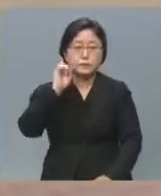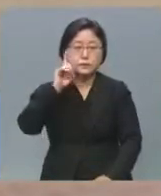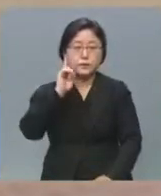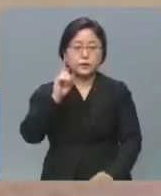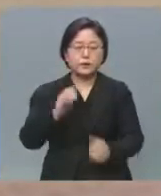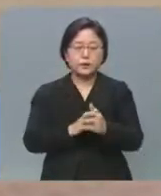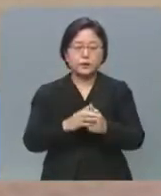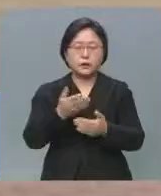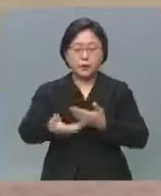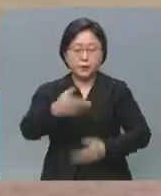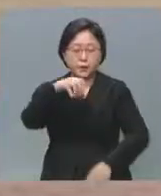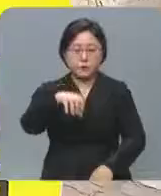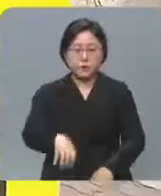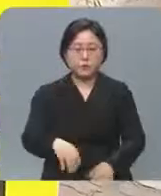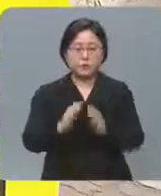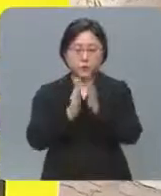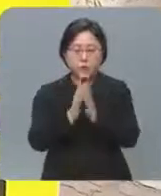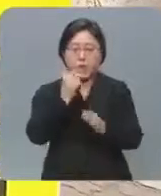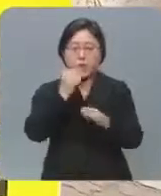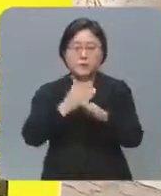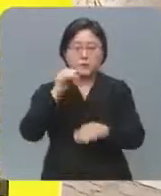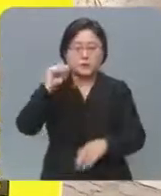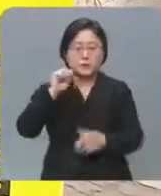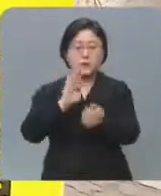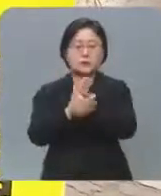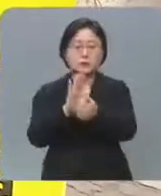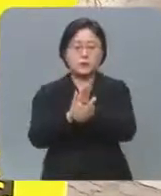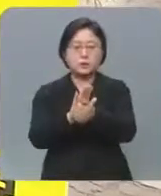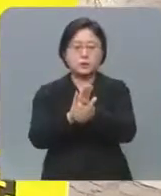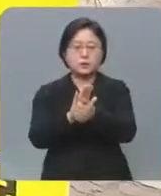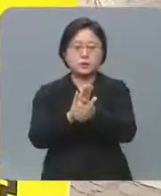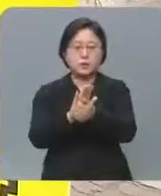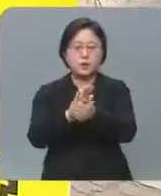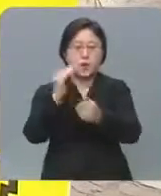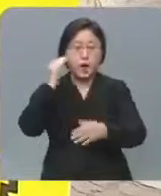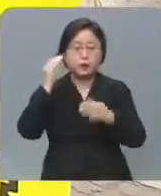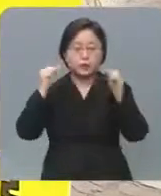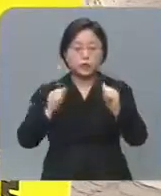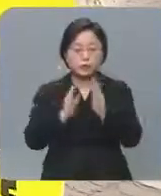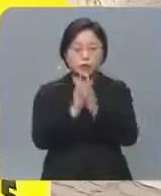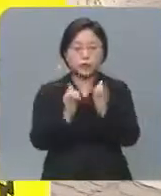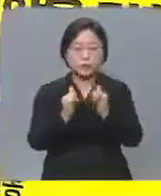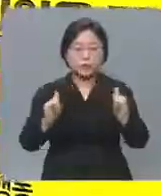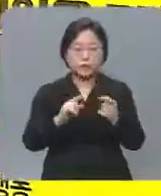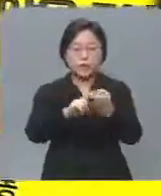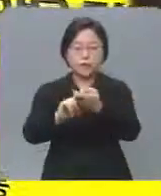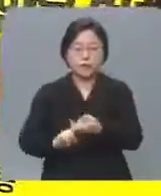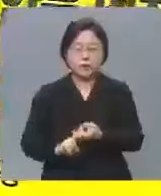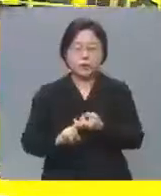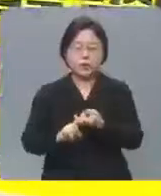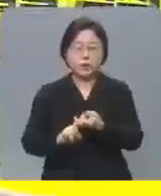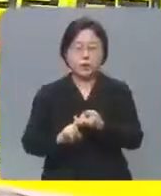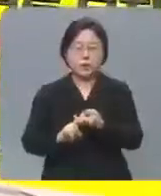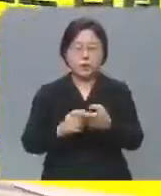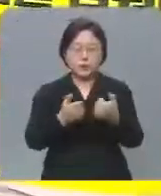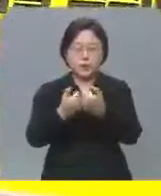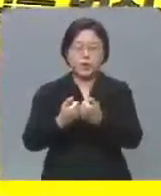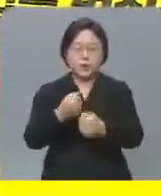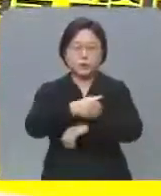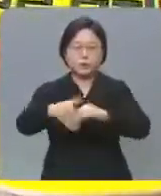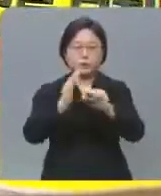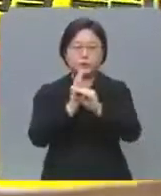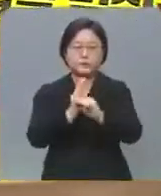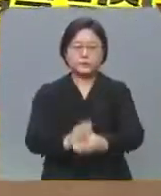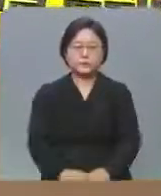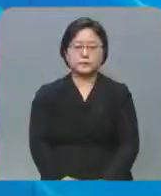광주 버스터미널에서 미얀마 민주화 시위를 지원하는 국내 거주 미얀마인과 함께하는 연대 집회 회의가 열릴 예정입니다.